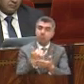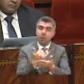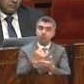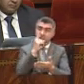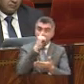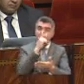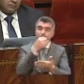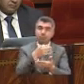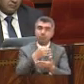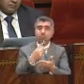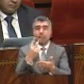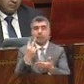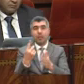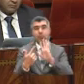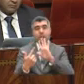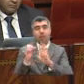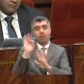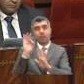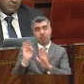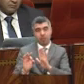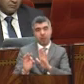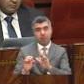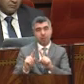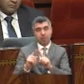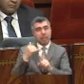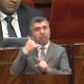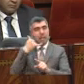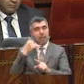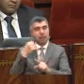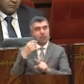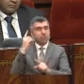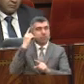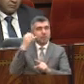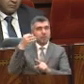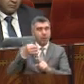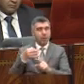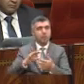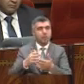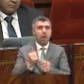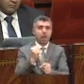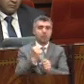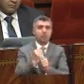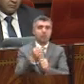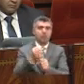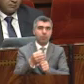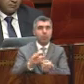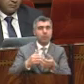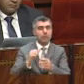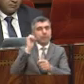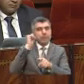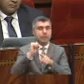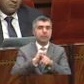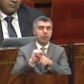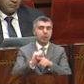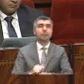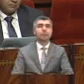70% 72% ديال هاد التجار كيتوفروا على هاتف ذكي ويمكن لهم يشتغلوا بالطابليت، وكنديروا لهم تكوين بالنسبة لهذا